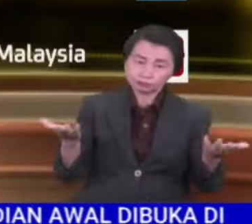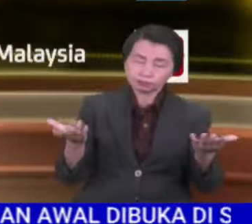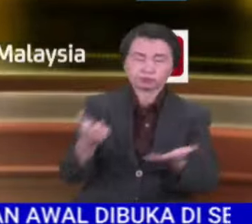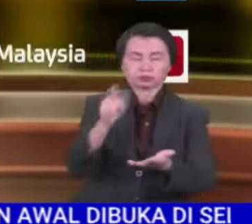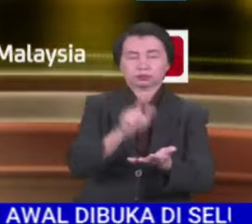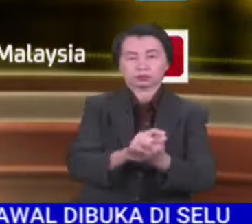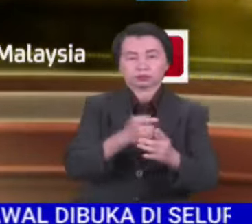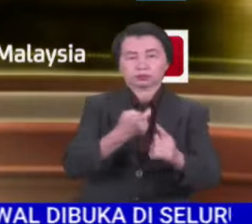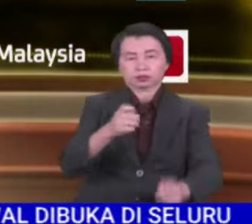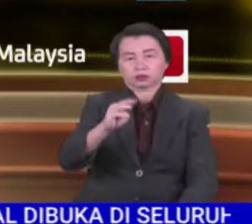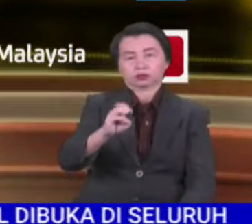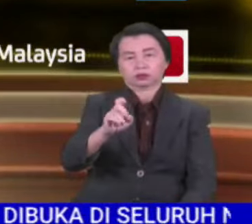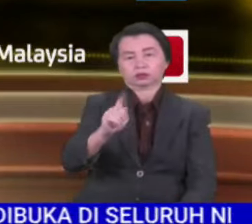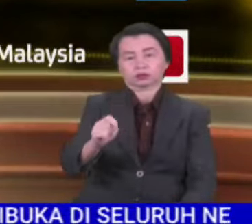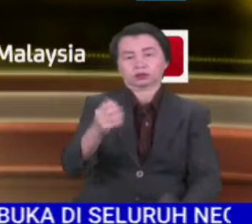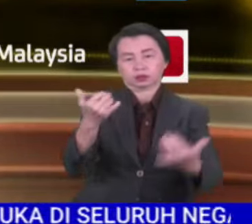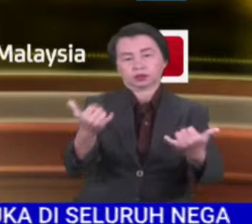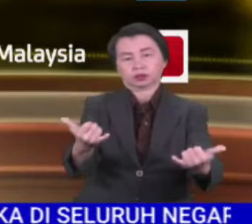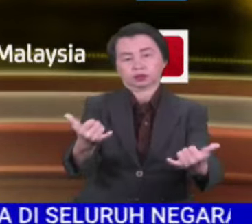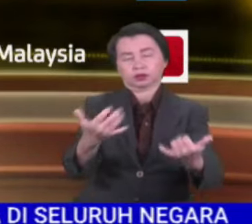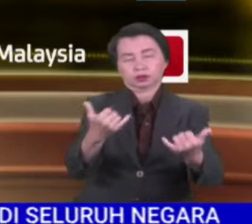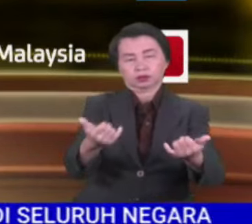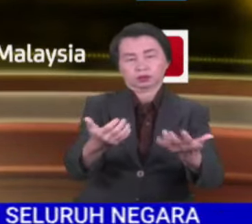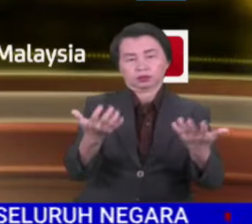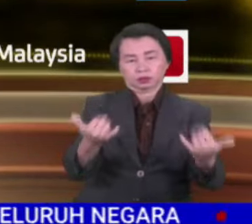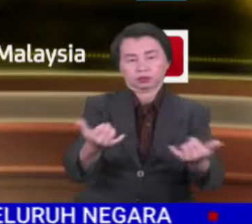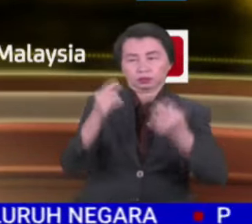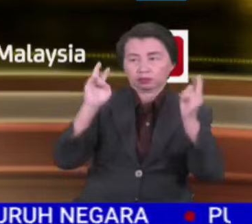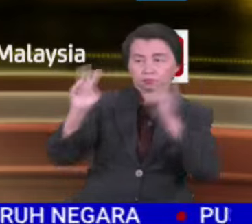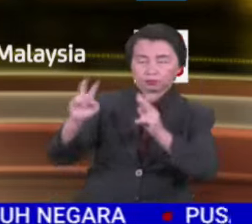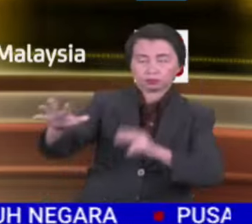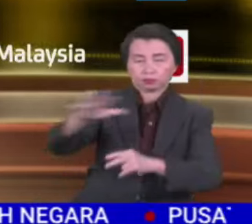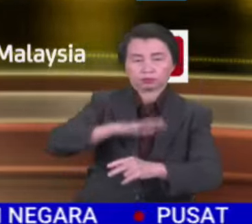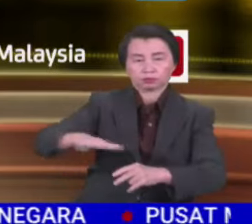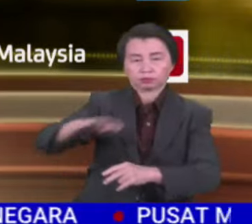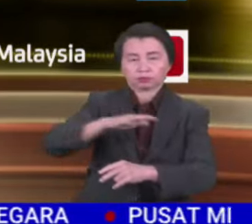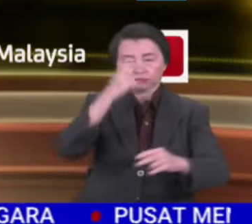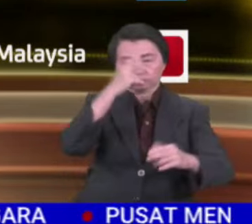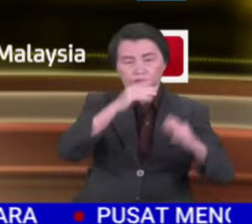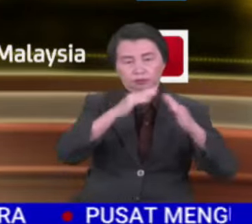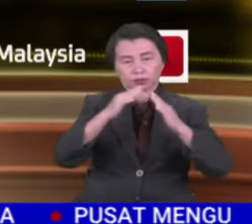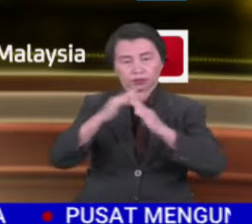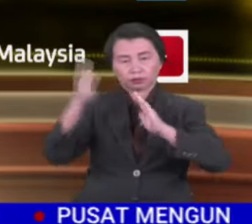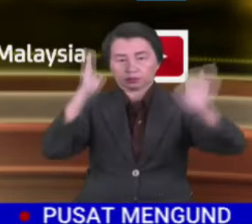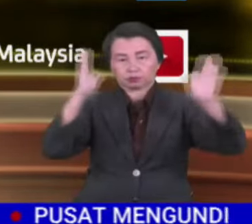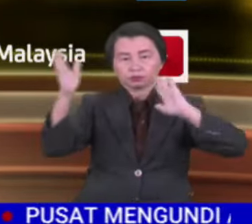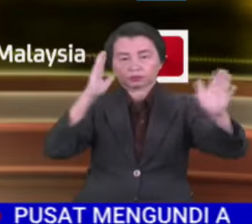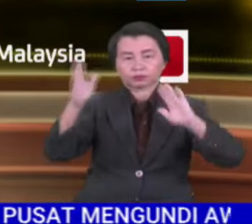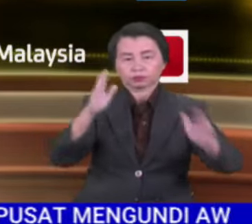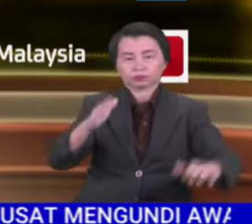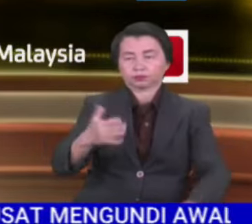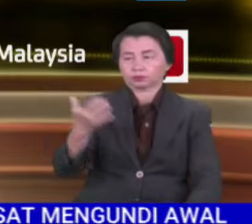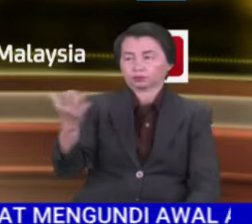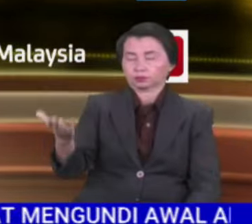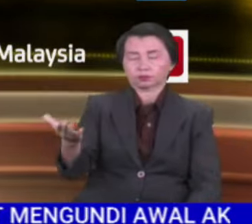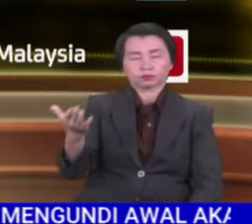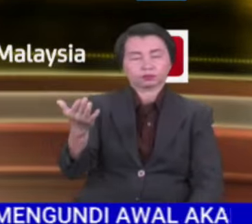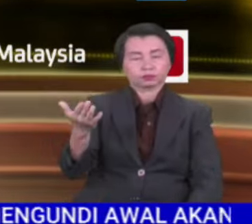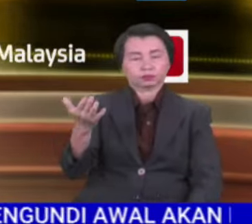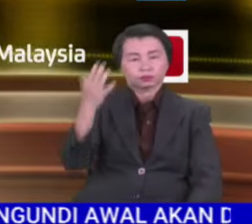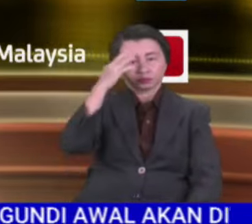laporan cuaca daripada Met Malaysia buat masa kini. Sebelum kita berpisah, kita lihat dulu ramalan cuaca bagi bandar-bandar utama di seluruh Malaysia. Selinda